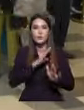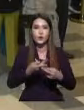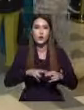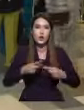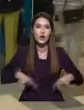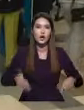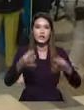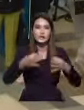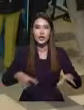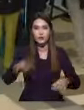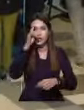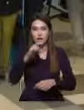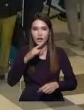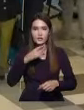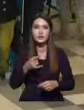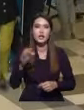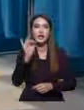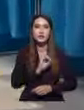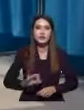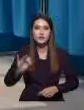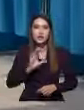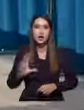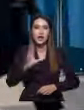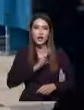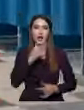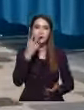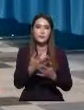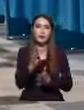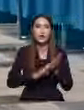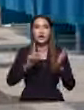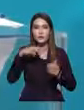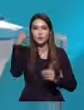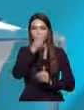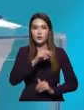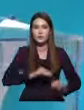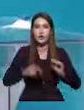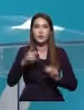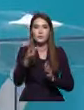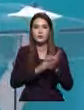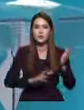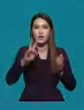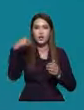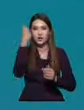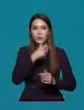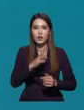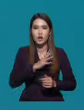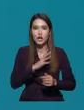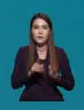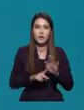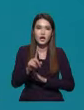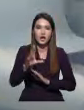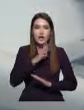тәуелсіз Қазақстан тарихында бұған дейін де болған. Дәлірек 1991 жылы құрылып, 1992 жылы жұмысын бастады.